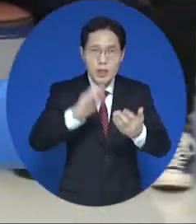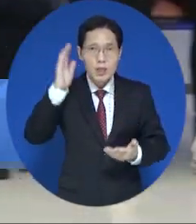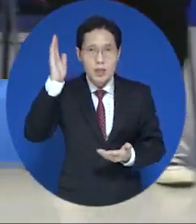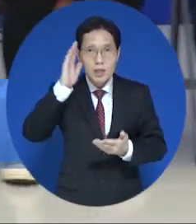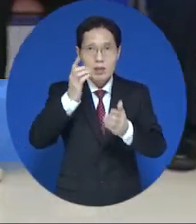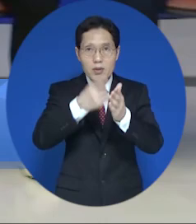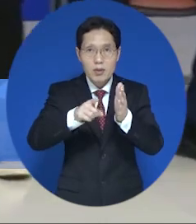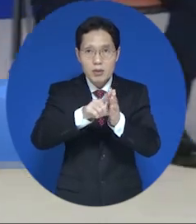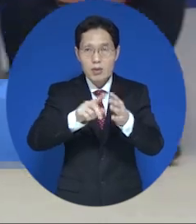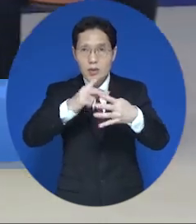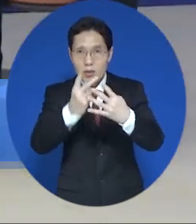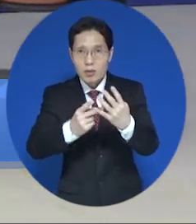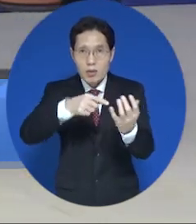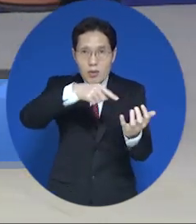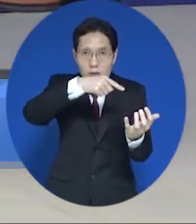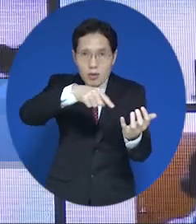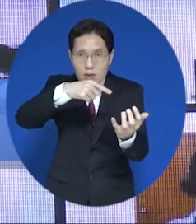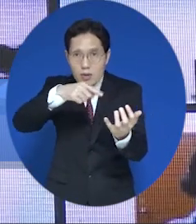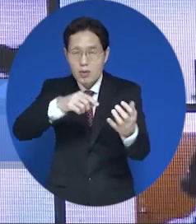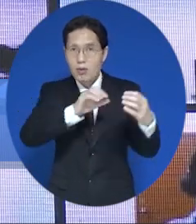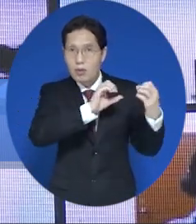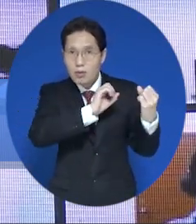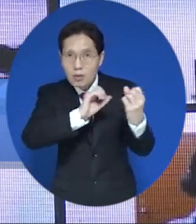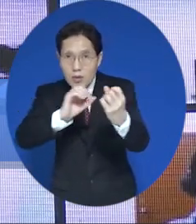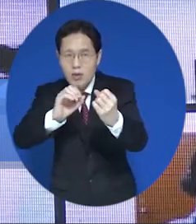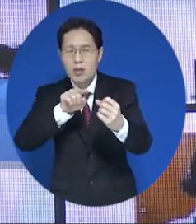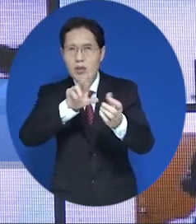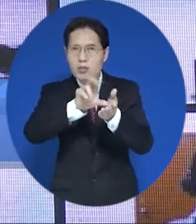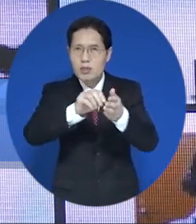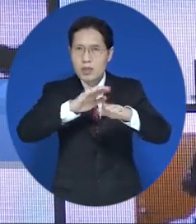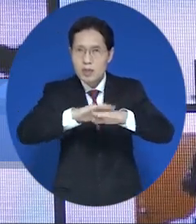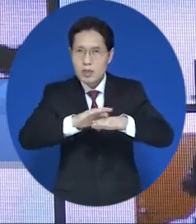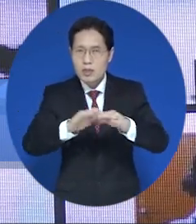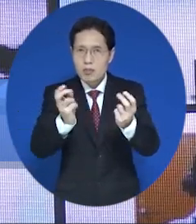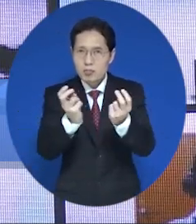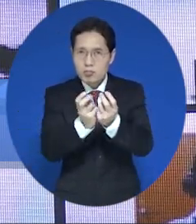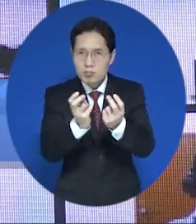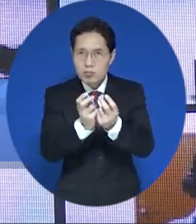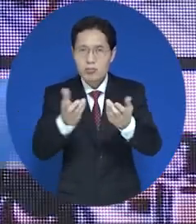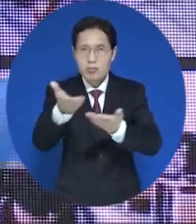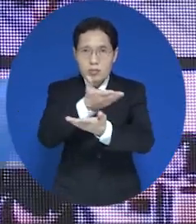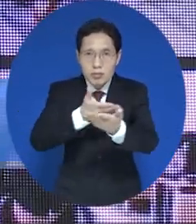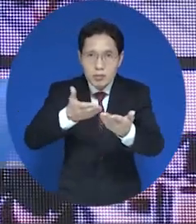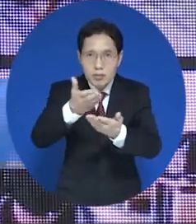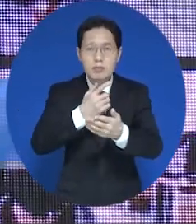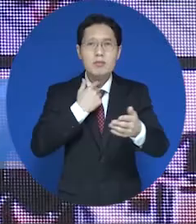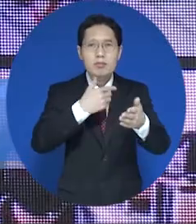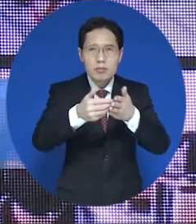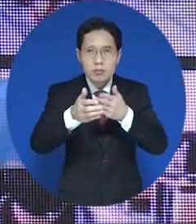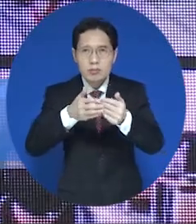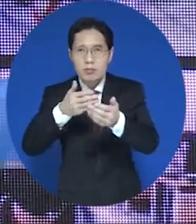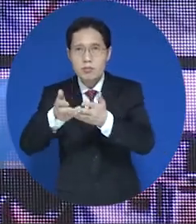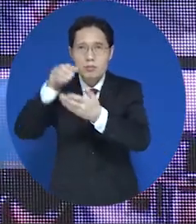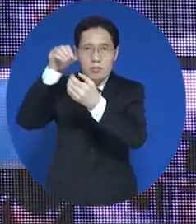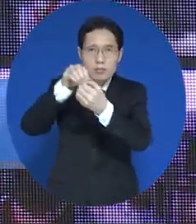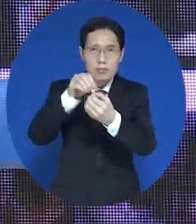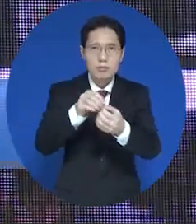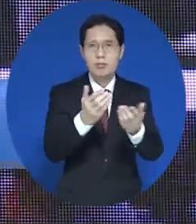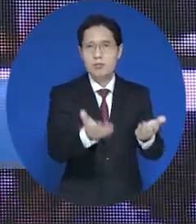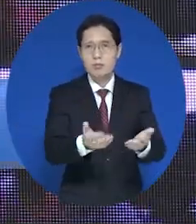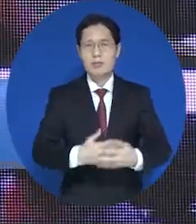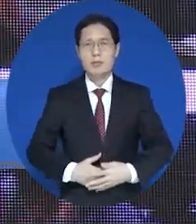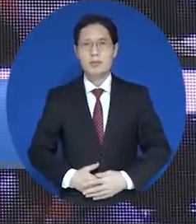위한 프로그램 지도와 소통으로 현장에서의 문제 해결 방법 등을 공유하며 경험을 전수하고 있습니다.